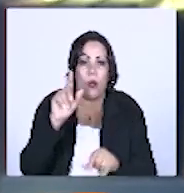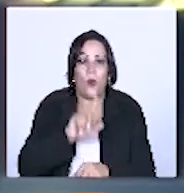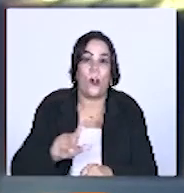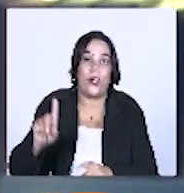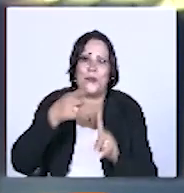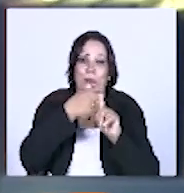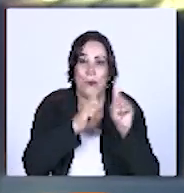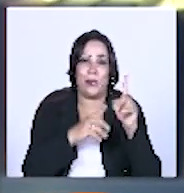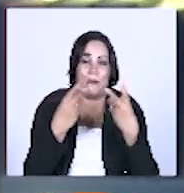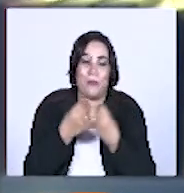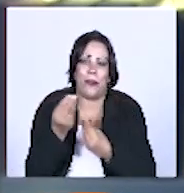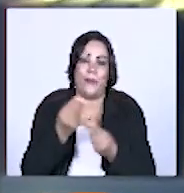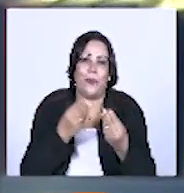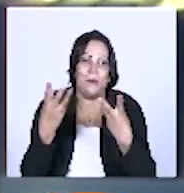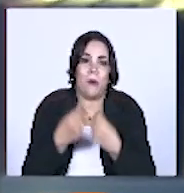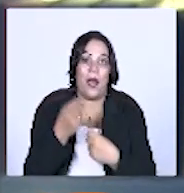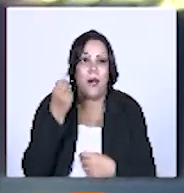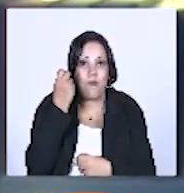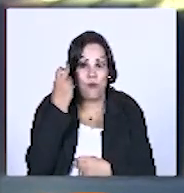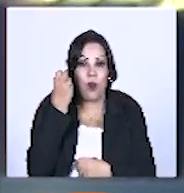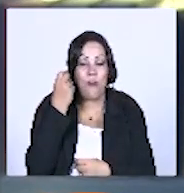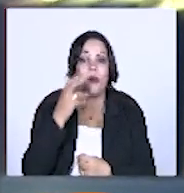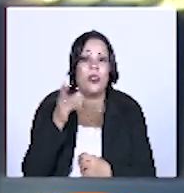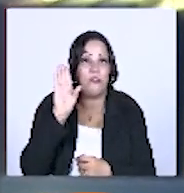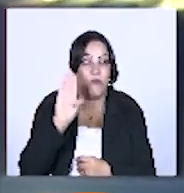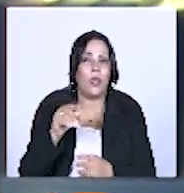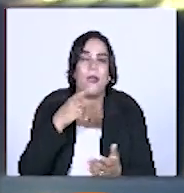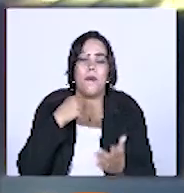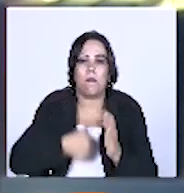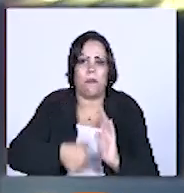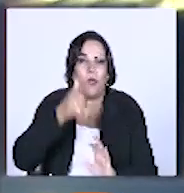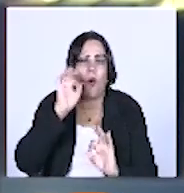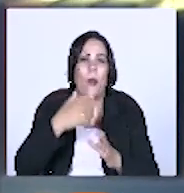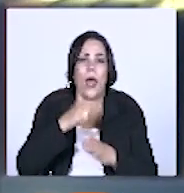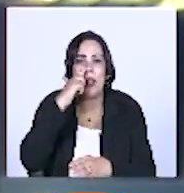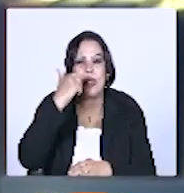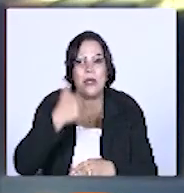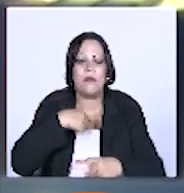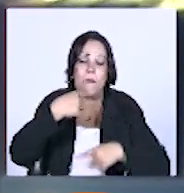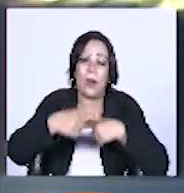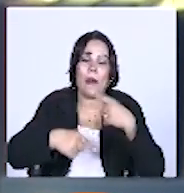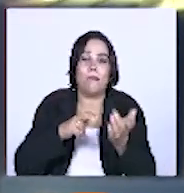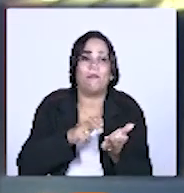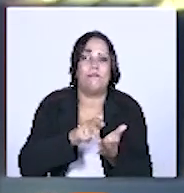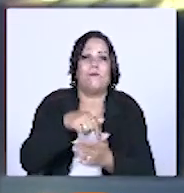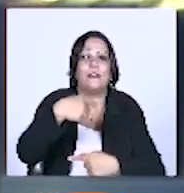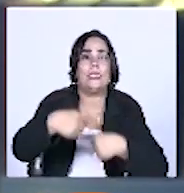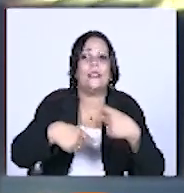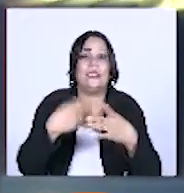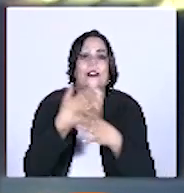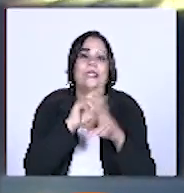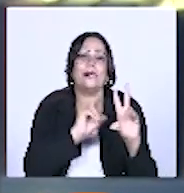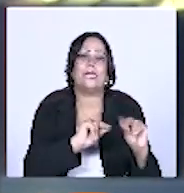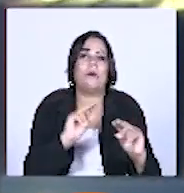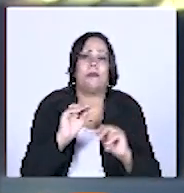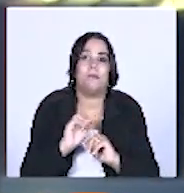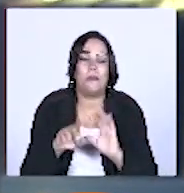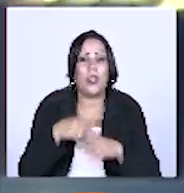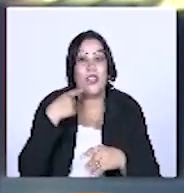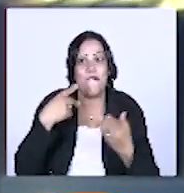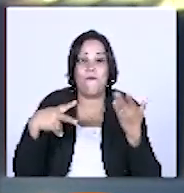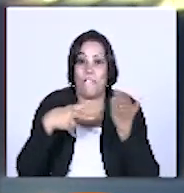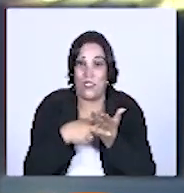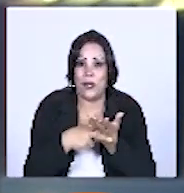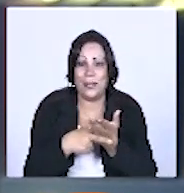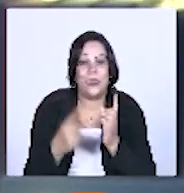الوزراء في الحوار مع المثقفين كانت خطوه ايجابيه نتمنى ان تتبح خطوات اخرى مماثله نخرج